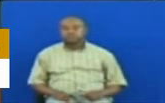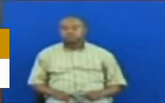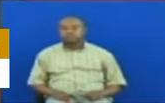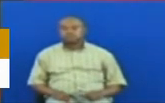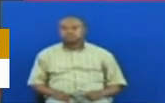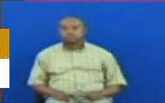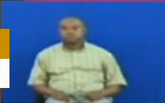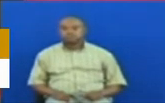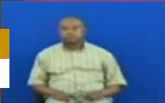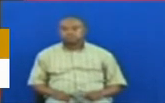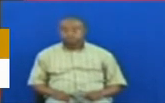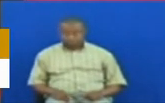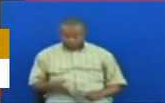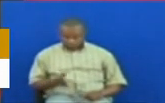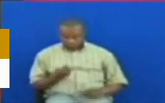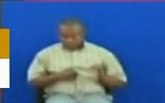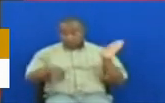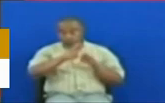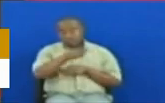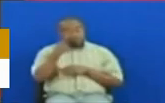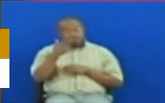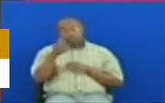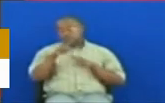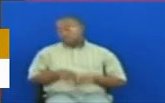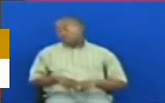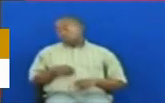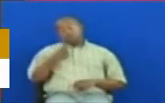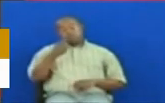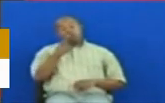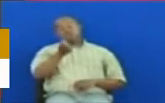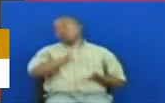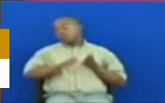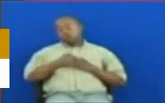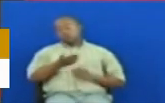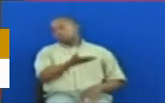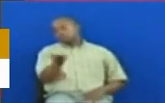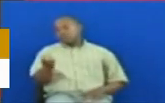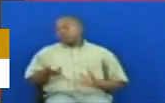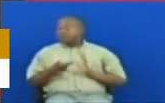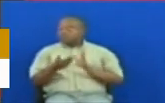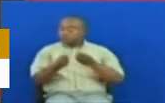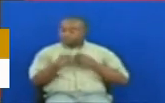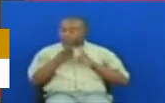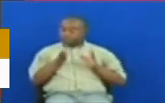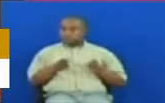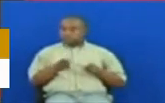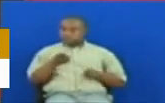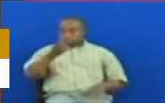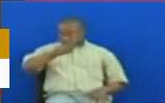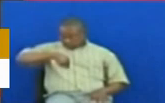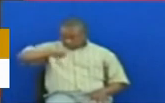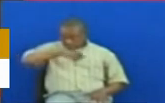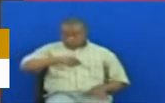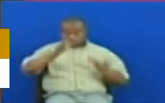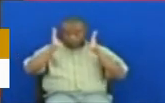Mwenyekiti, niliona nikae kitako kwa sababu tayari nilisema hayo ndio makubaliano. Hakuna nini nimekupa nafasi. Lakini kama ulivyosema kwamba sisi ni wabunge na hii ndio kazi